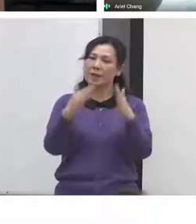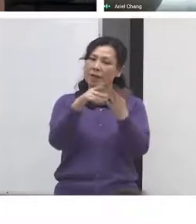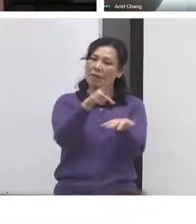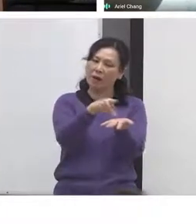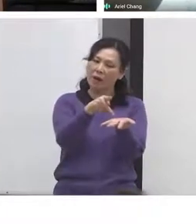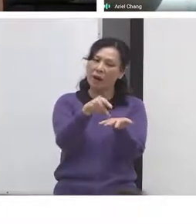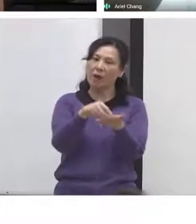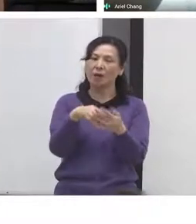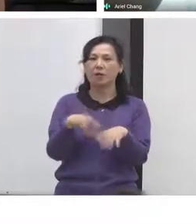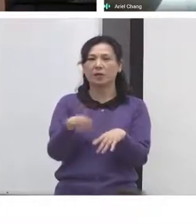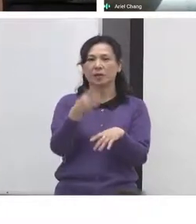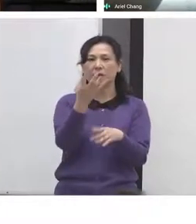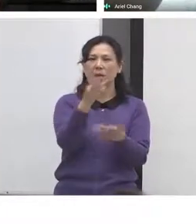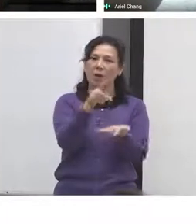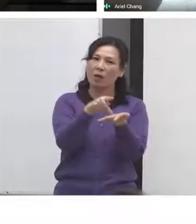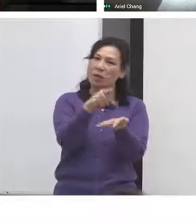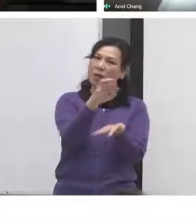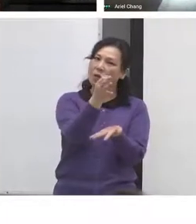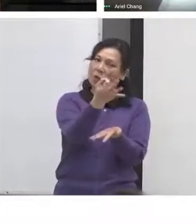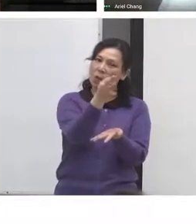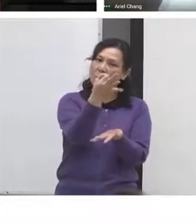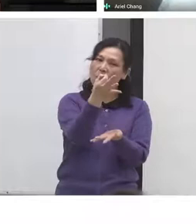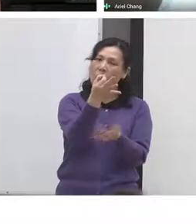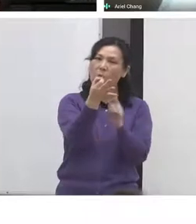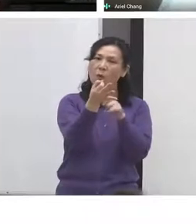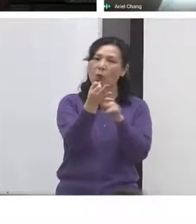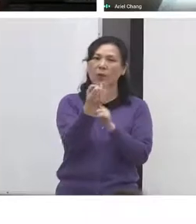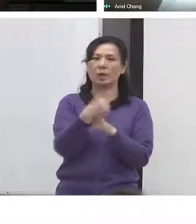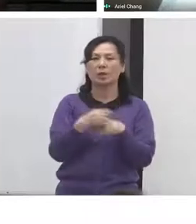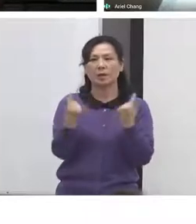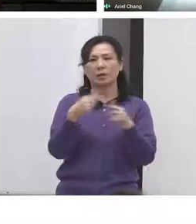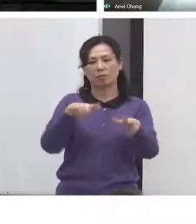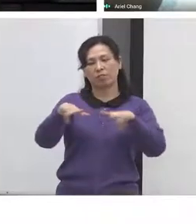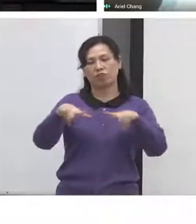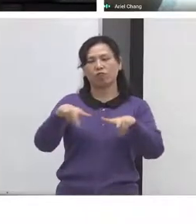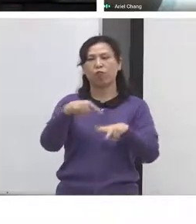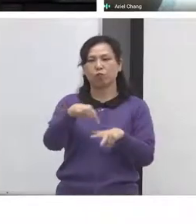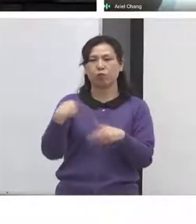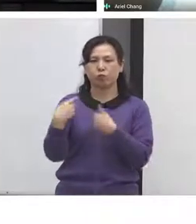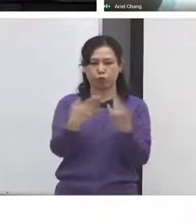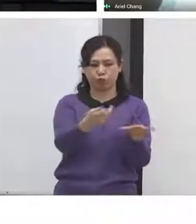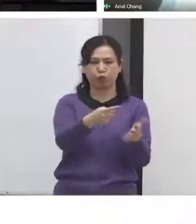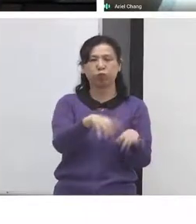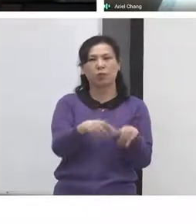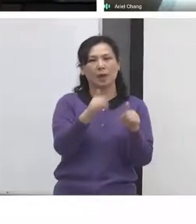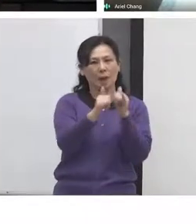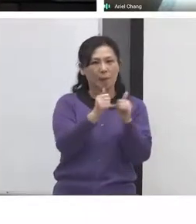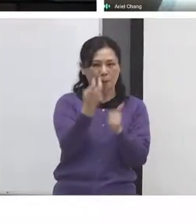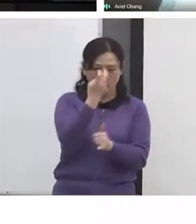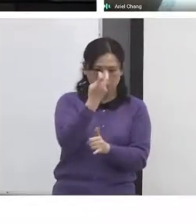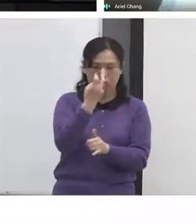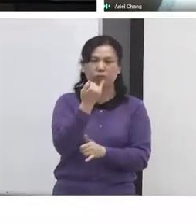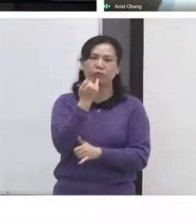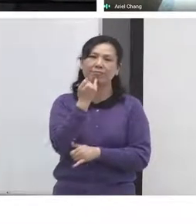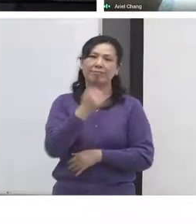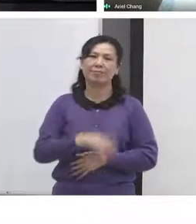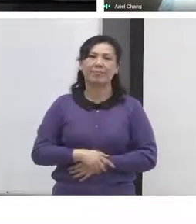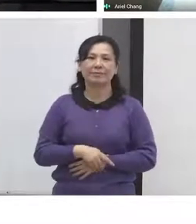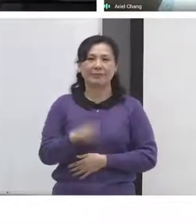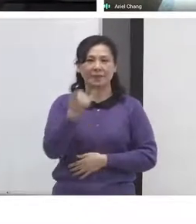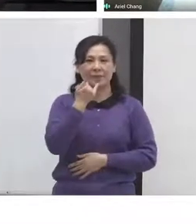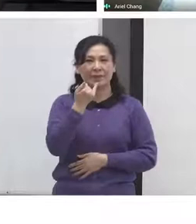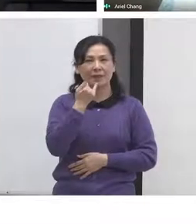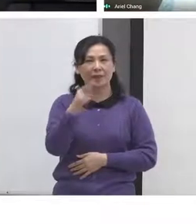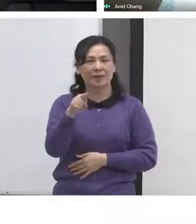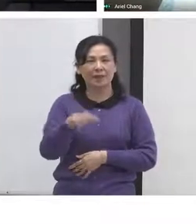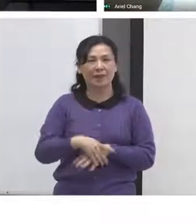料、租房价格。那就像我秀的一个地图这样子，那其实当然是可能可以一直解析